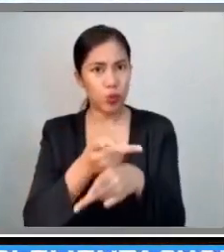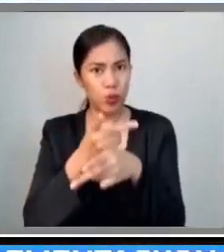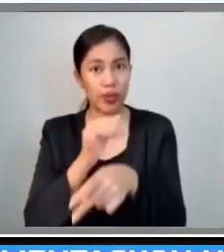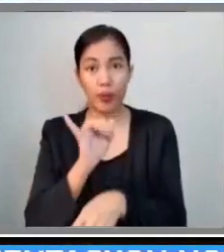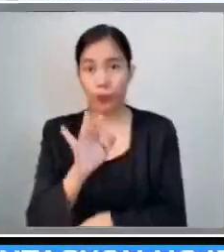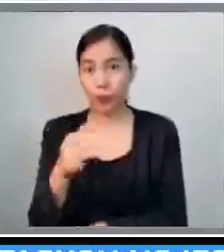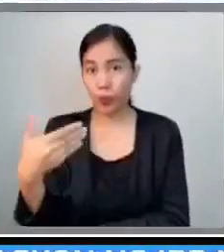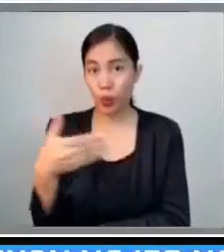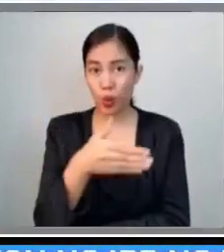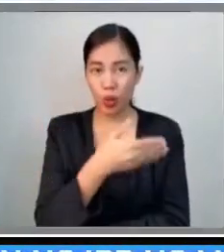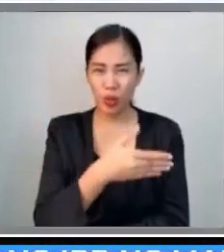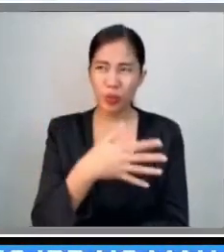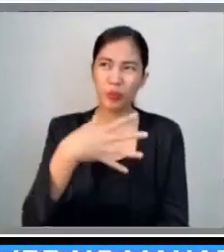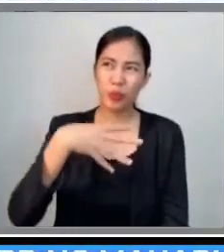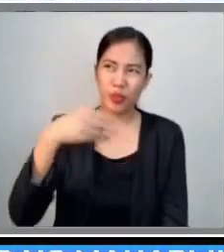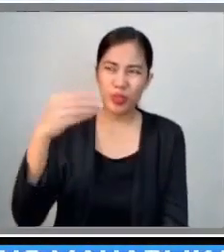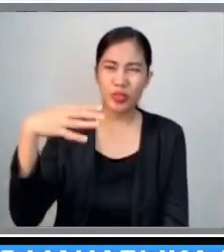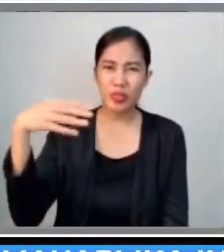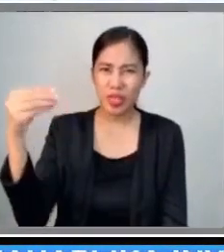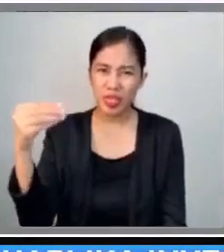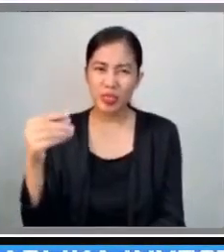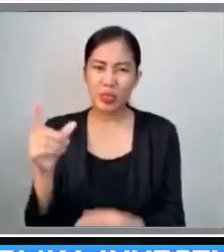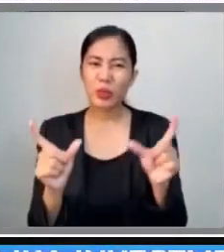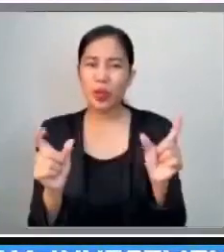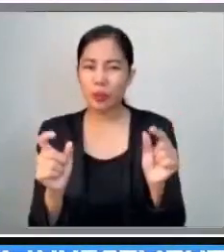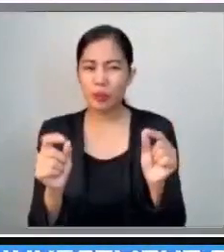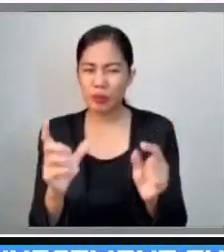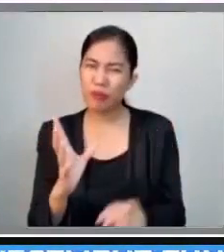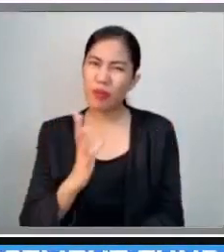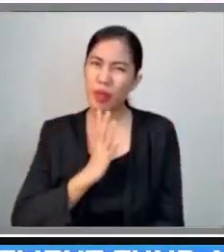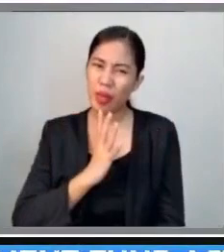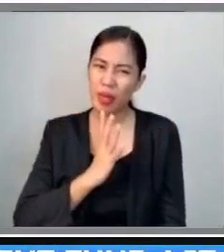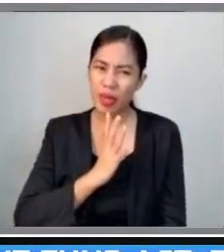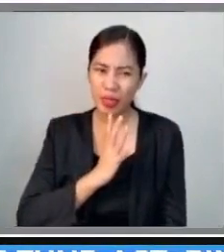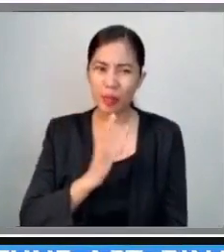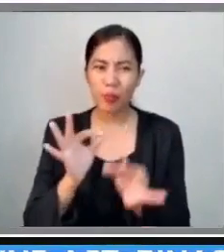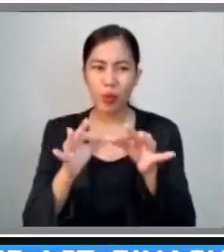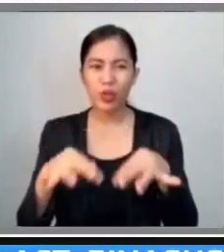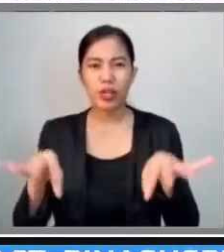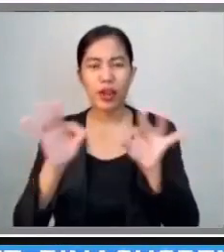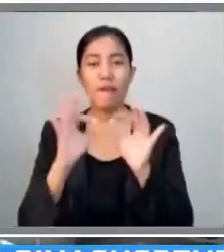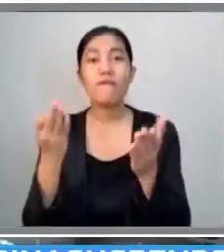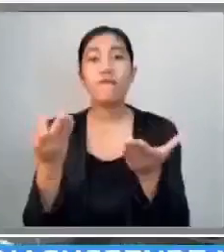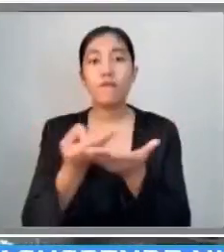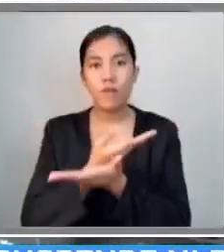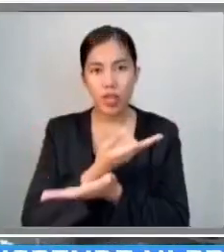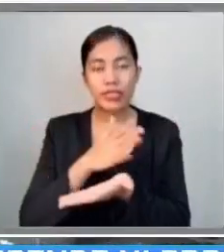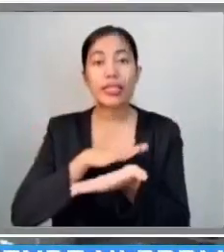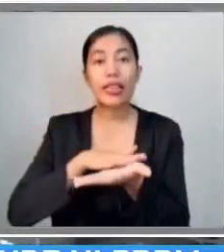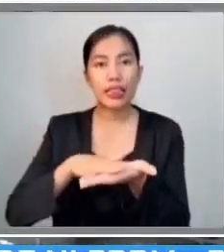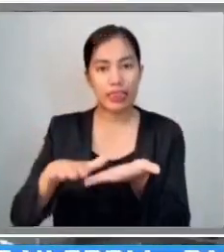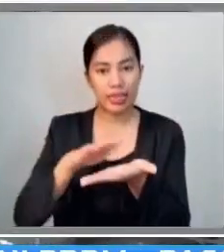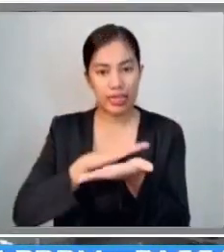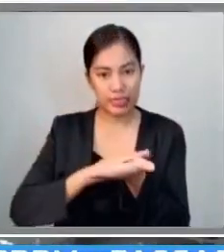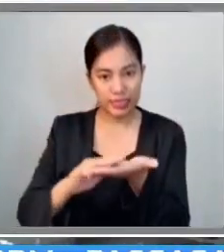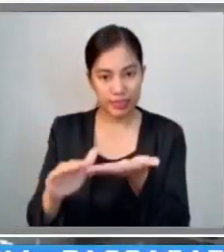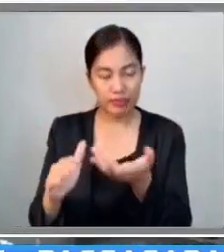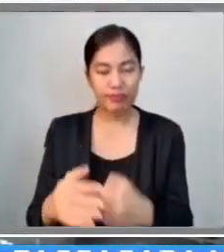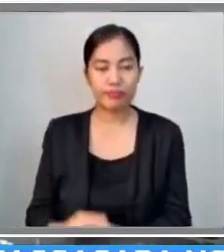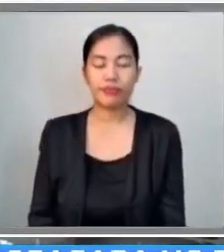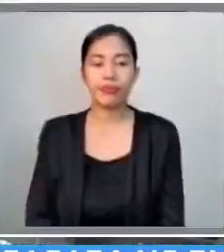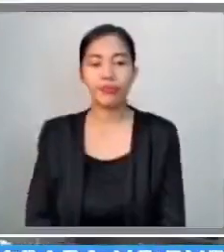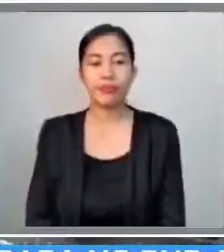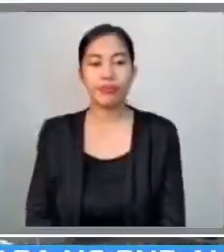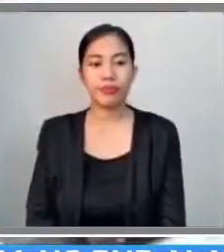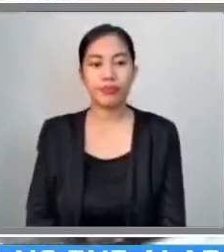at alimango naman, pwede naman, sabi po ng BFAR, basta't sariwa at nalinis ng mabuti. Samantala, inalis na po sa pinakabagong Red